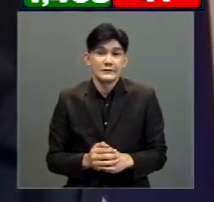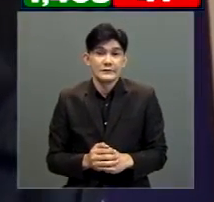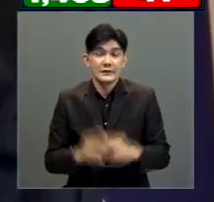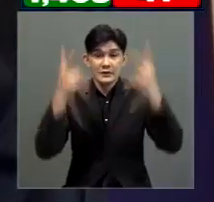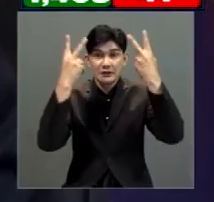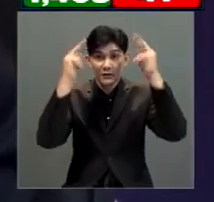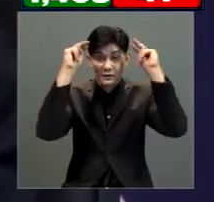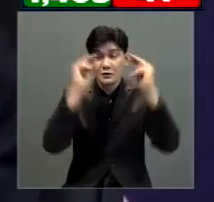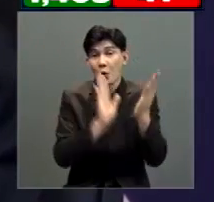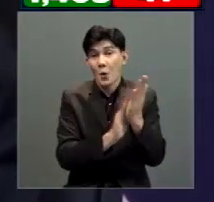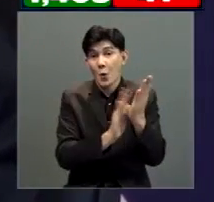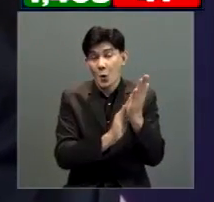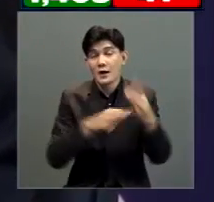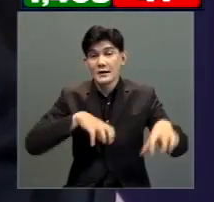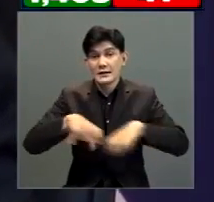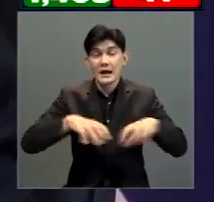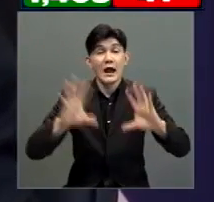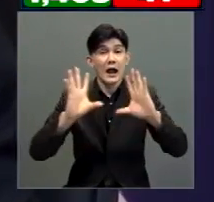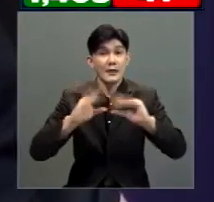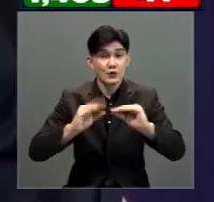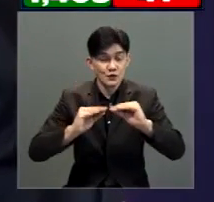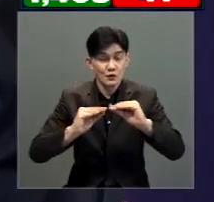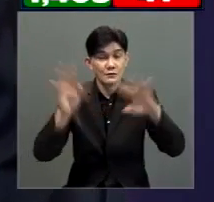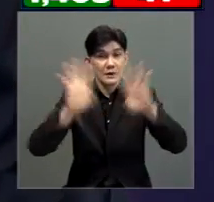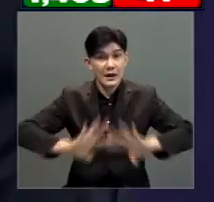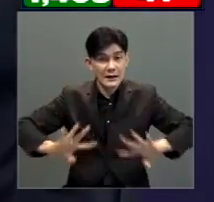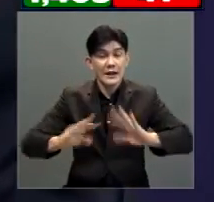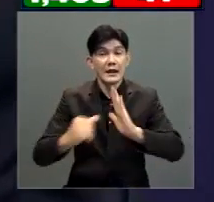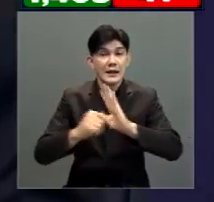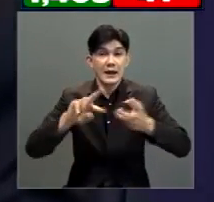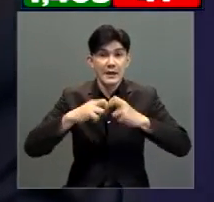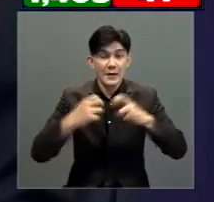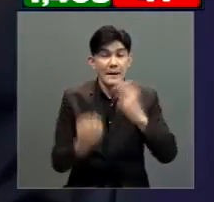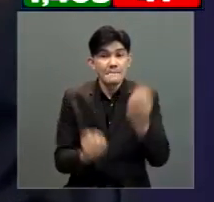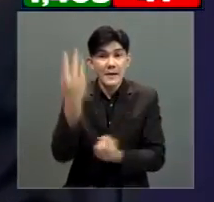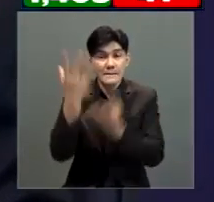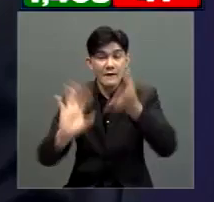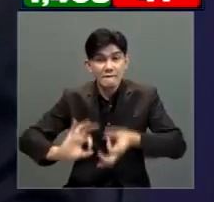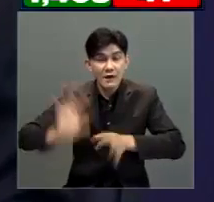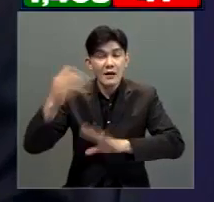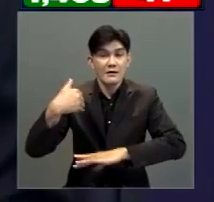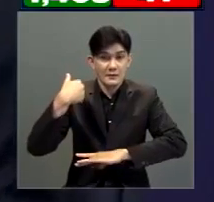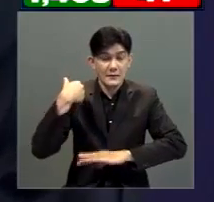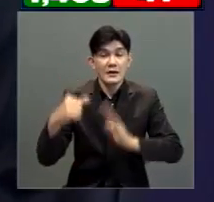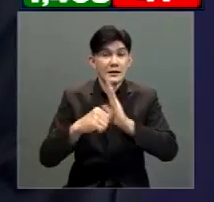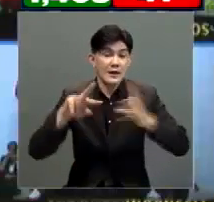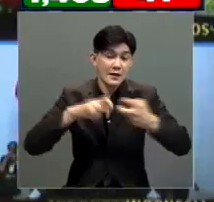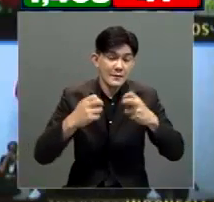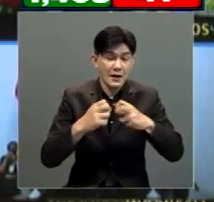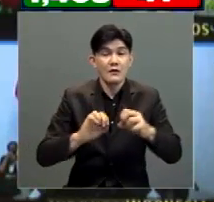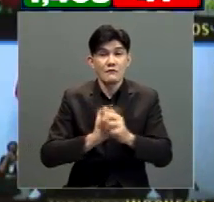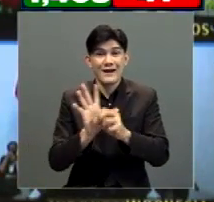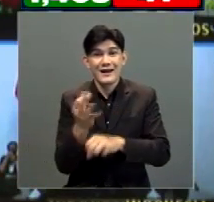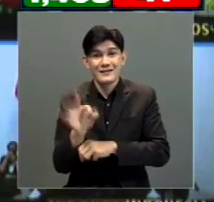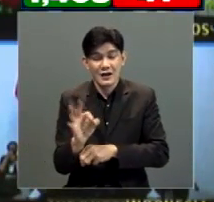นายกรัฐมนตรียังชื่นชมการจัดประชุมประเทศสมาชิกทั้งในการแก้ไขปัญหาไฟป่าและหมอกควันรวมทั้งการแก้ไขปัญหาโควิดใน